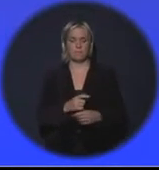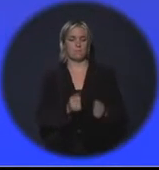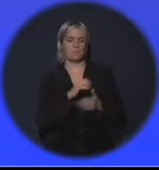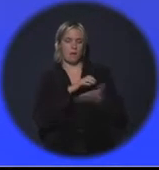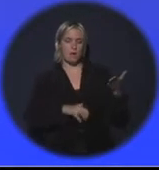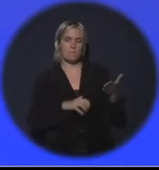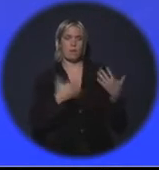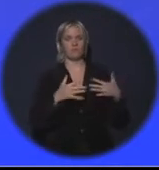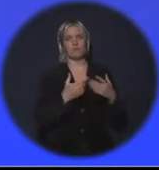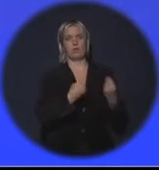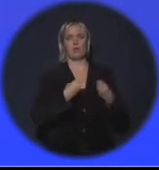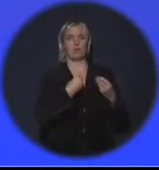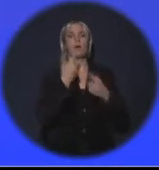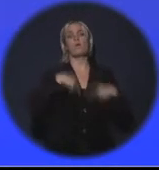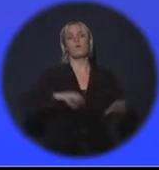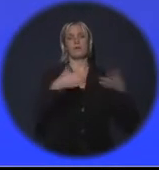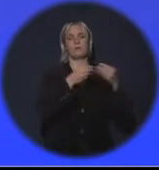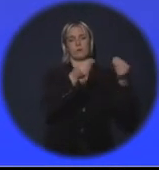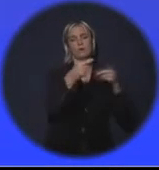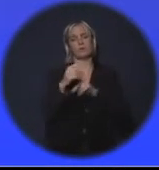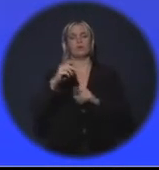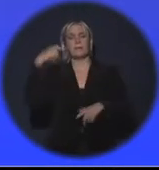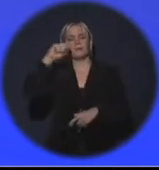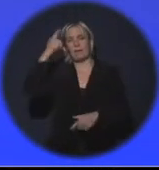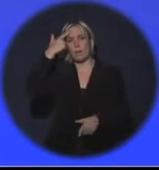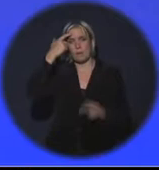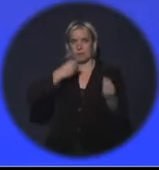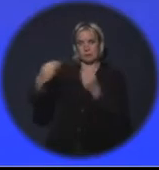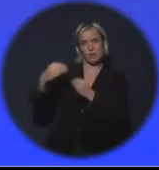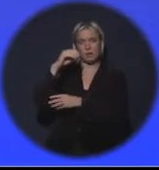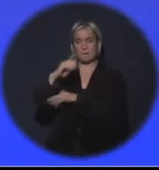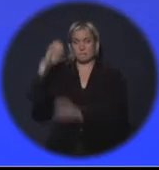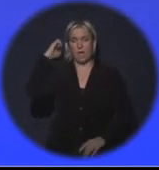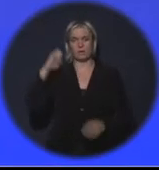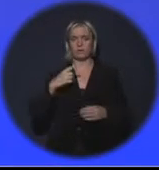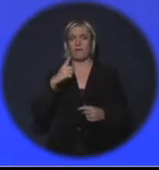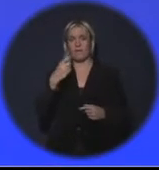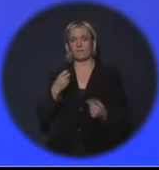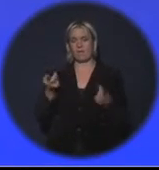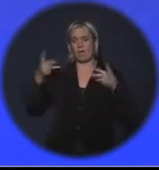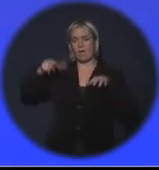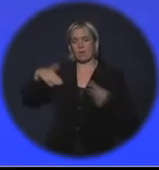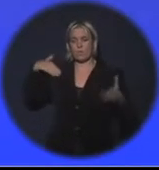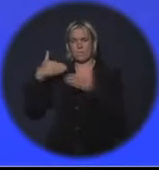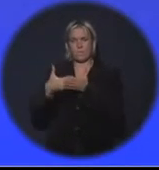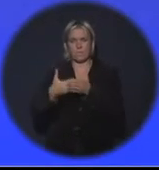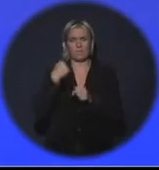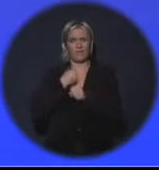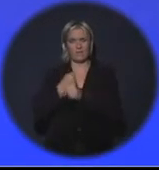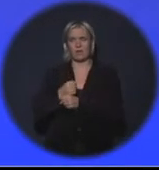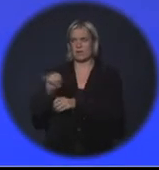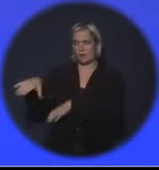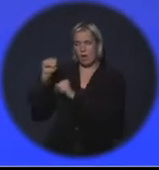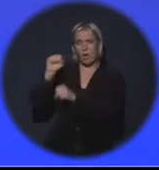que vous l'ayez remis mercredi au président de la République est le fruit de 8 mois de travail avec les employeurs,